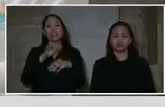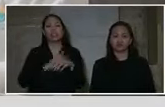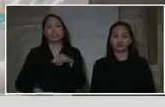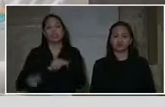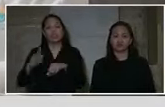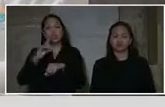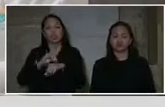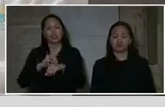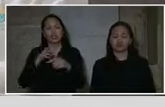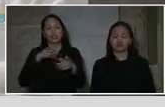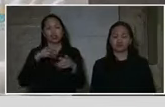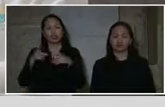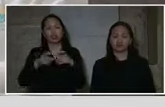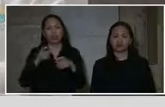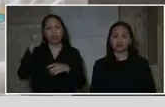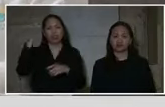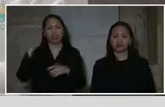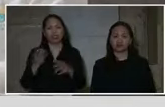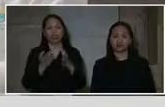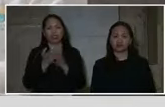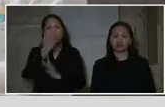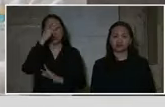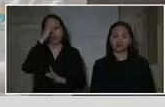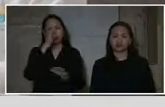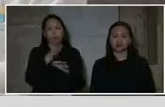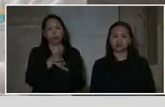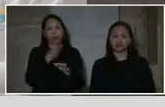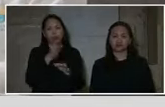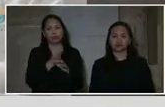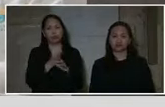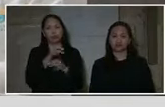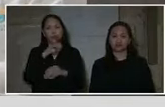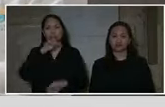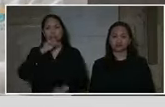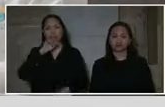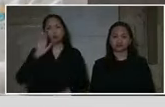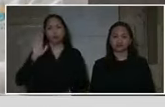pamamagitan ng pagiging tapat sa kanilang pangako.